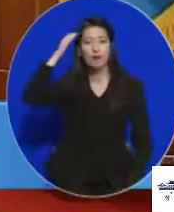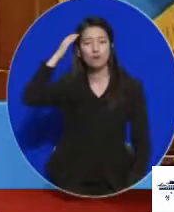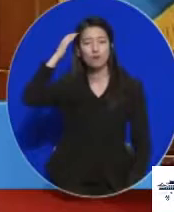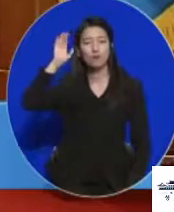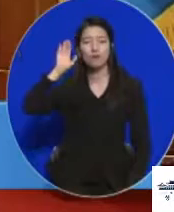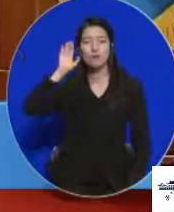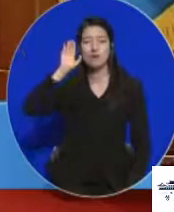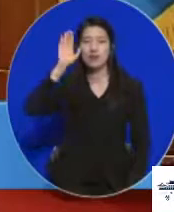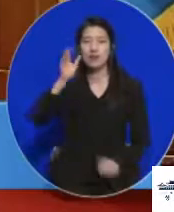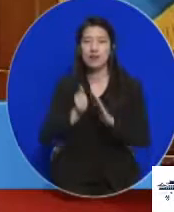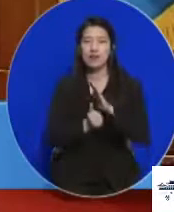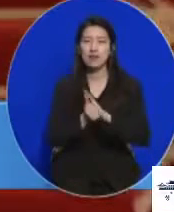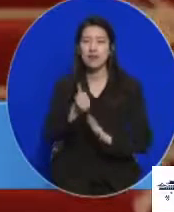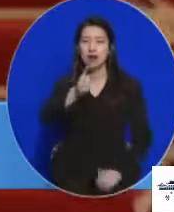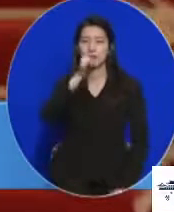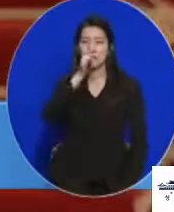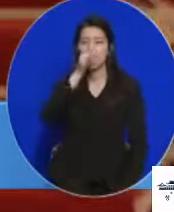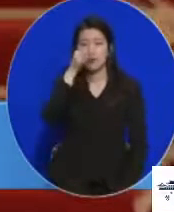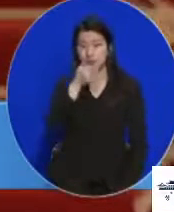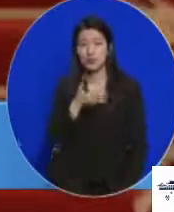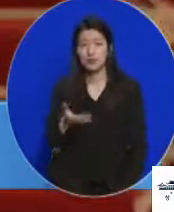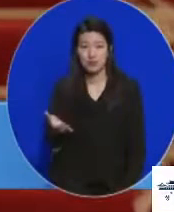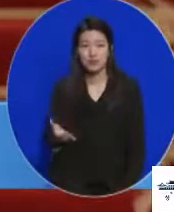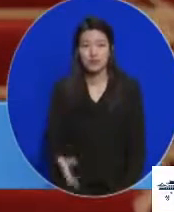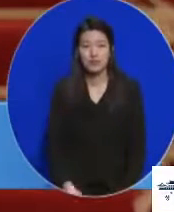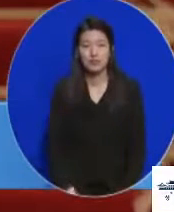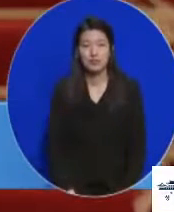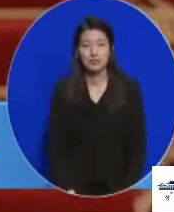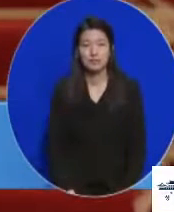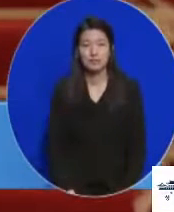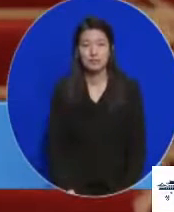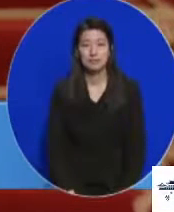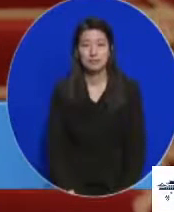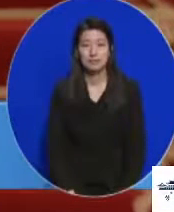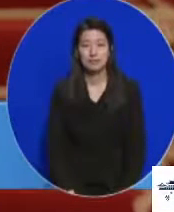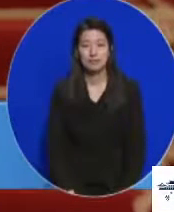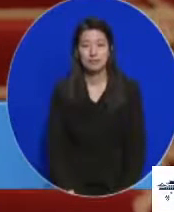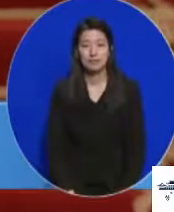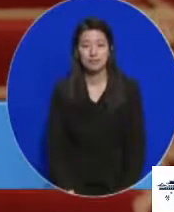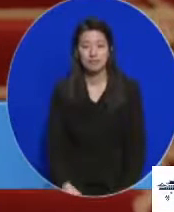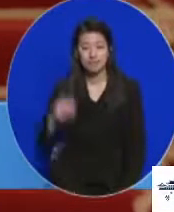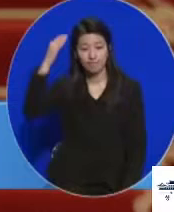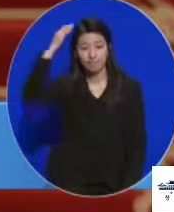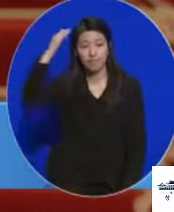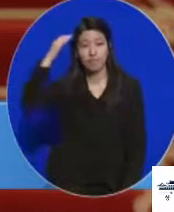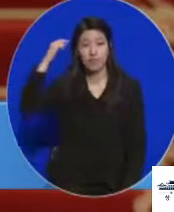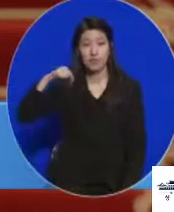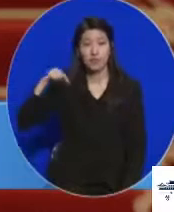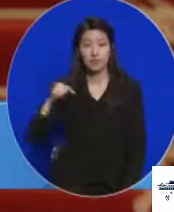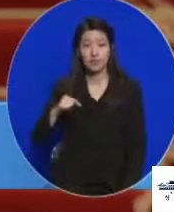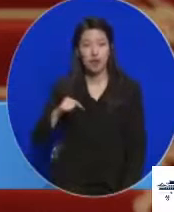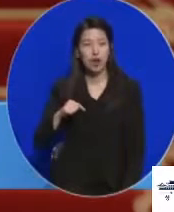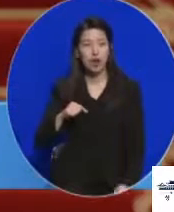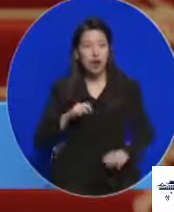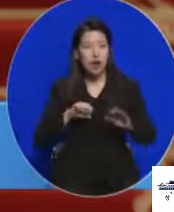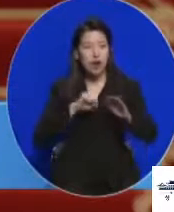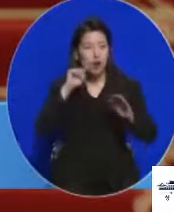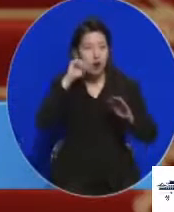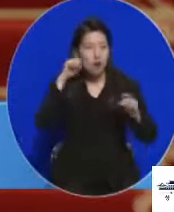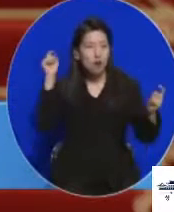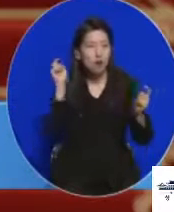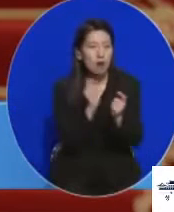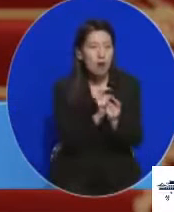보여주고 있습니다 대한민국은 결코 멈추지 않았습니다